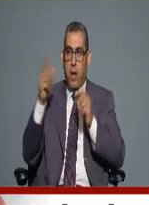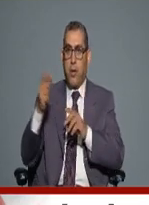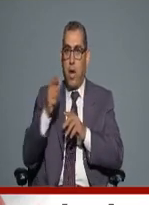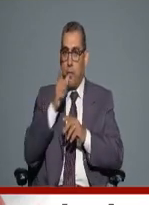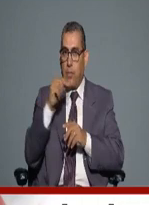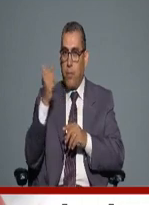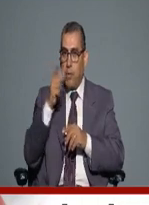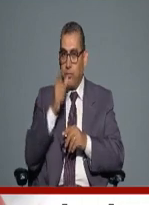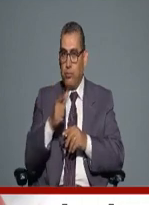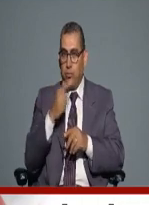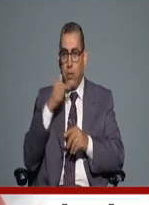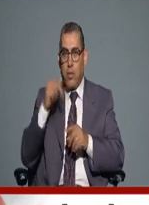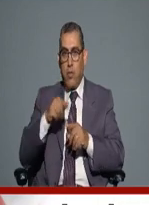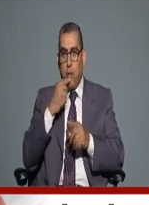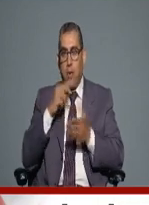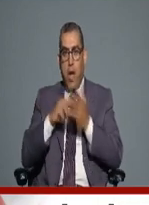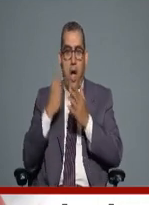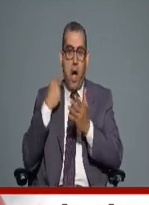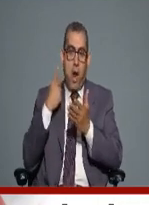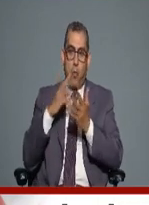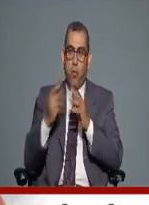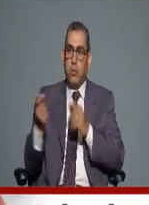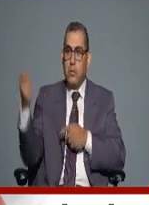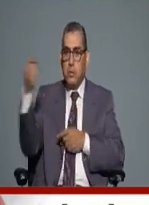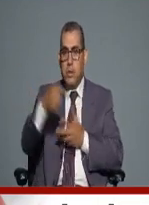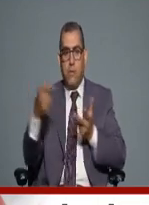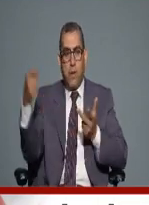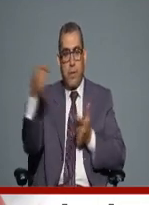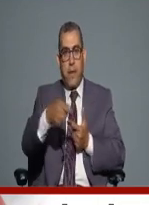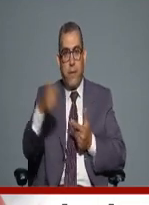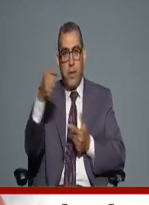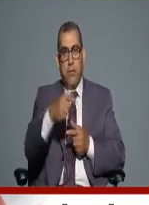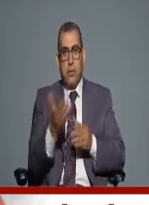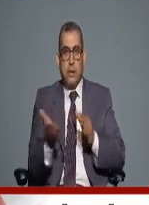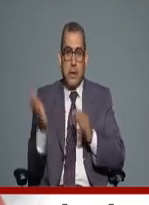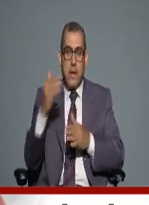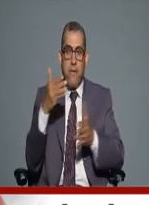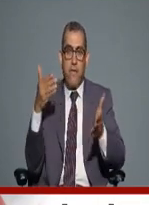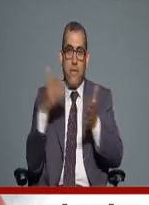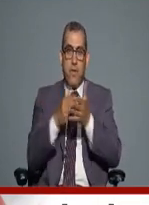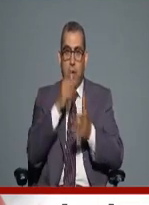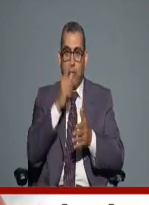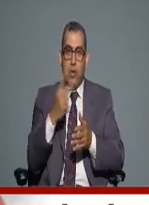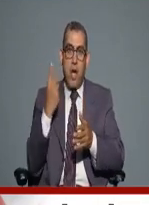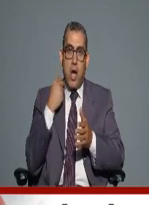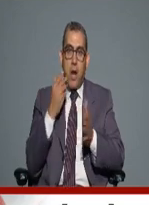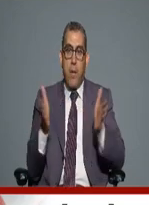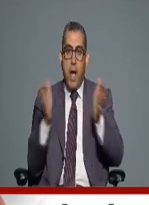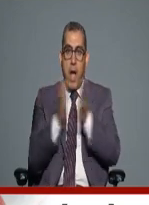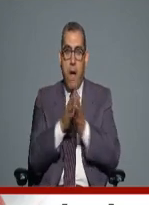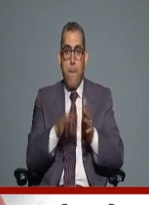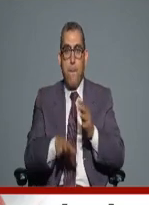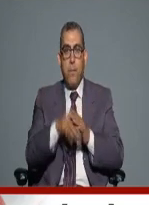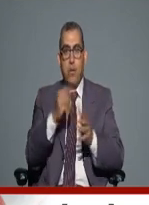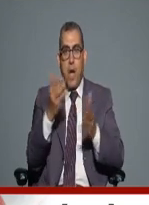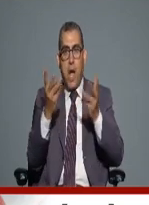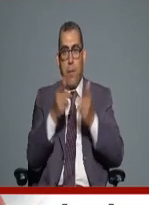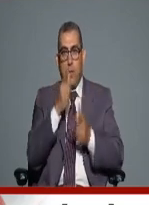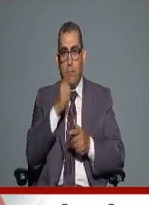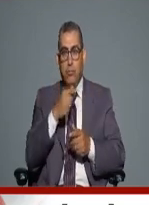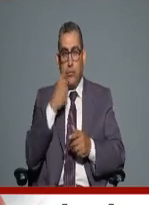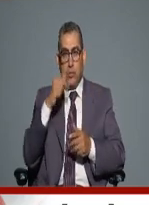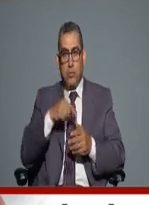امبارح وإدى أرقام، كل الأرقام دي تضاف علشان في الآخر نقول الرقم اللي تكلفه المشروع كام. فمش عايز